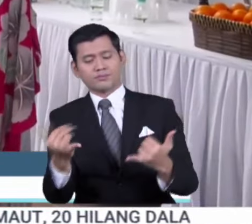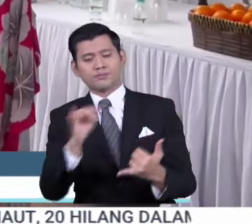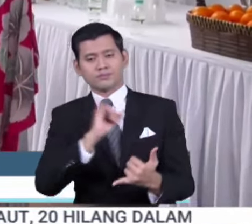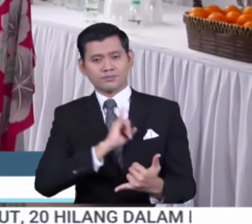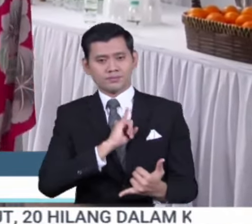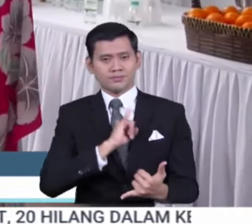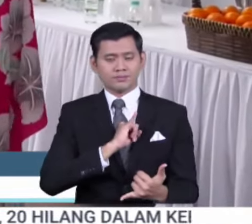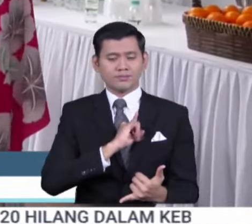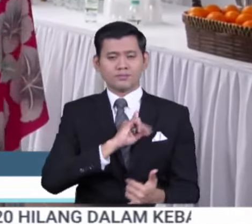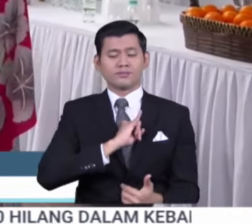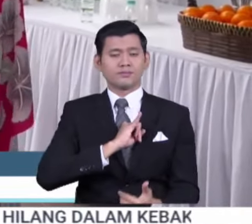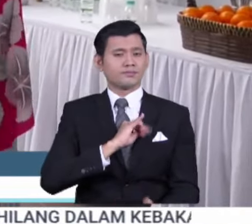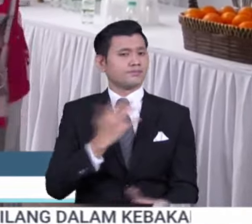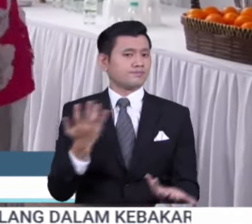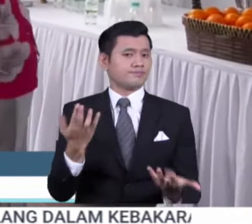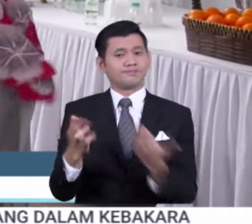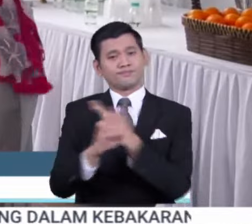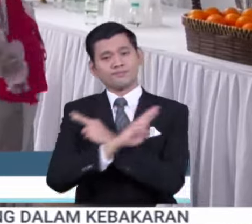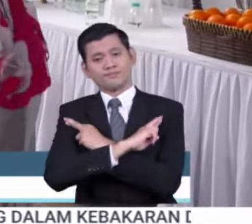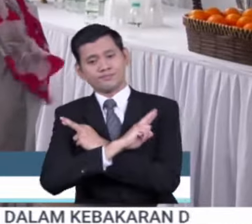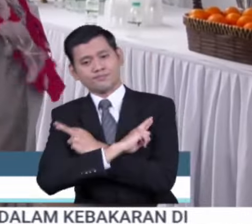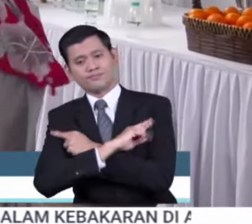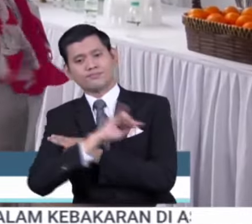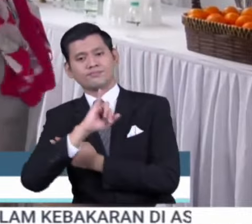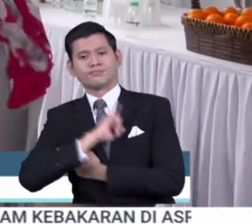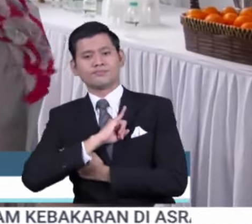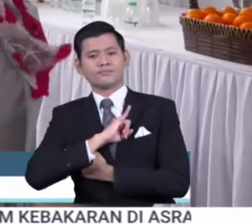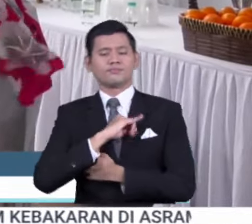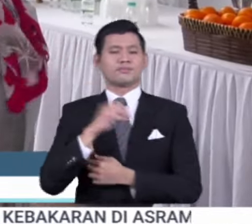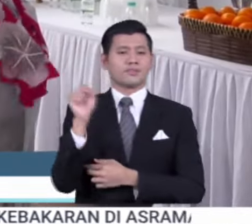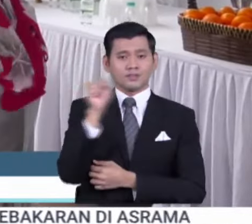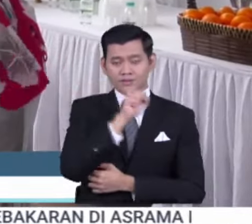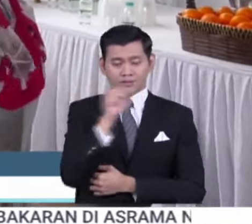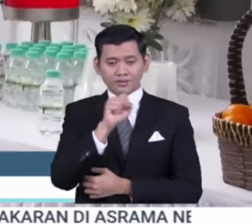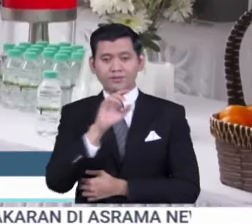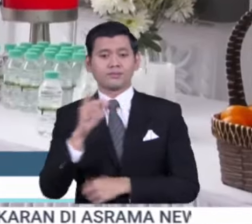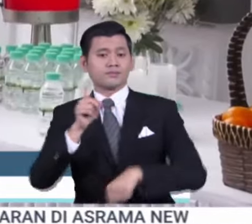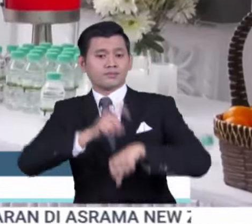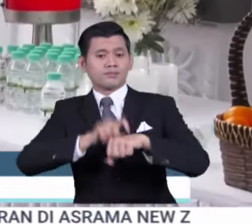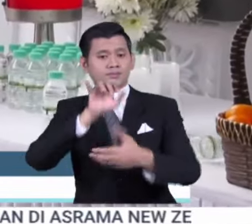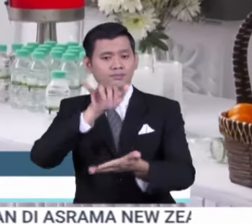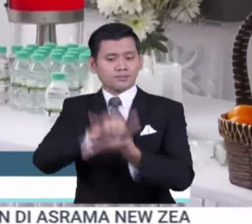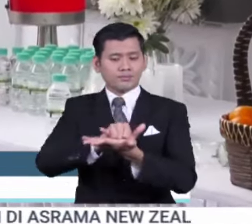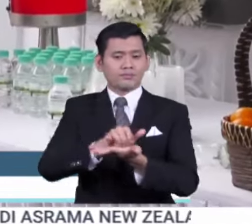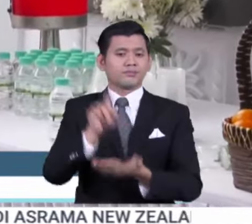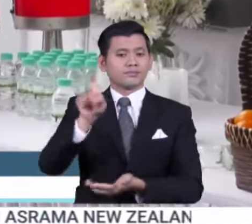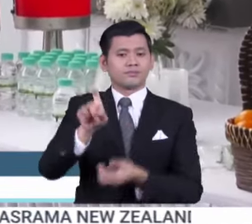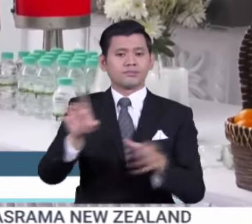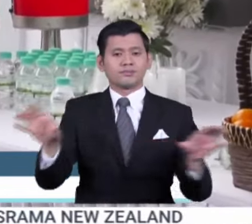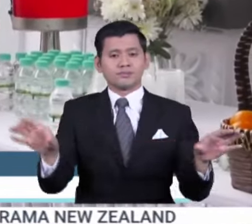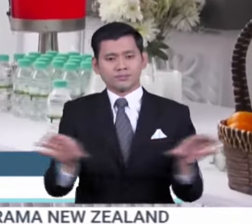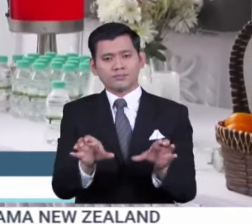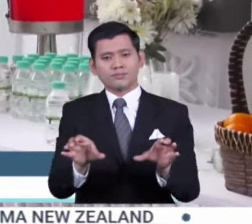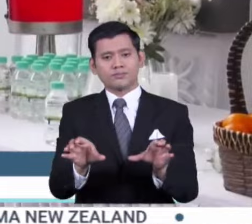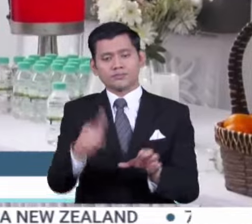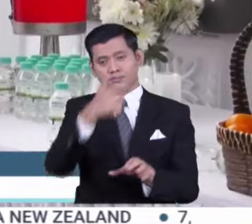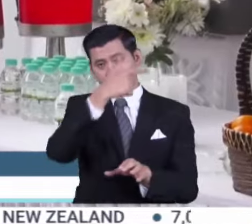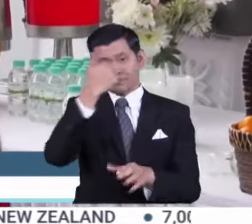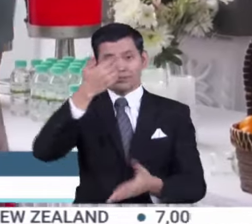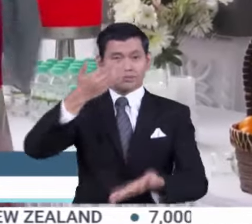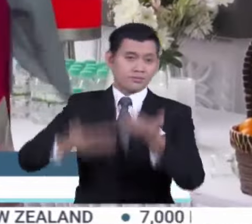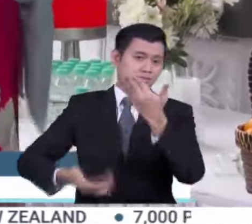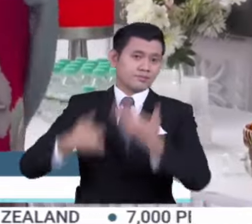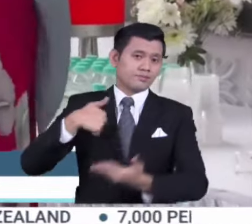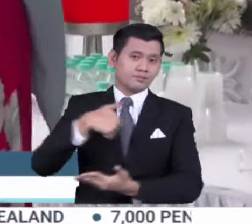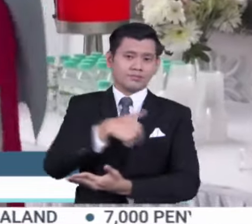memang betul, Bella relax je. If I wanted to release a song, I just release a song. Time tu Bella kena buat benda tu because mungkin kita